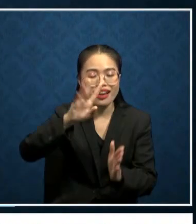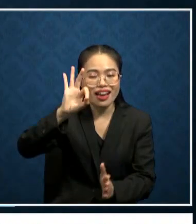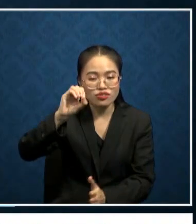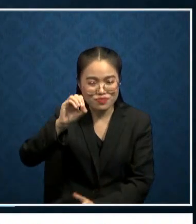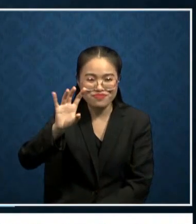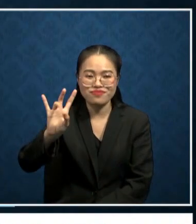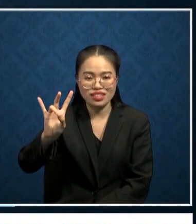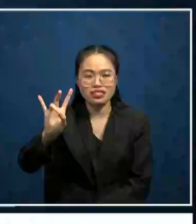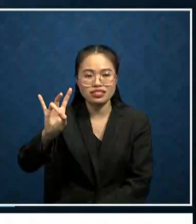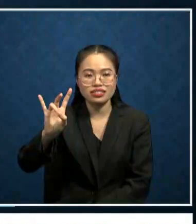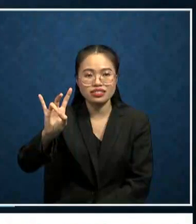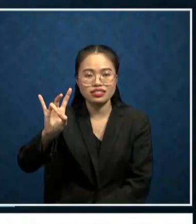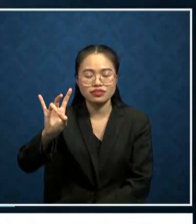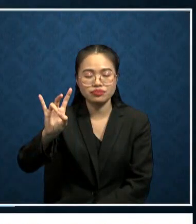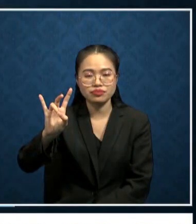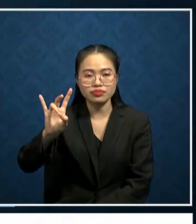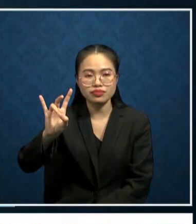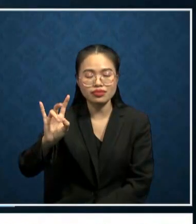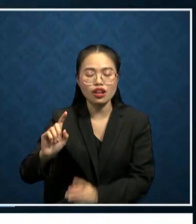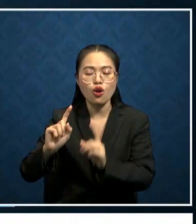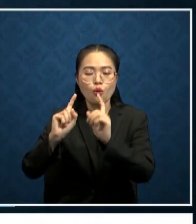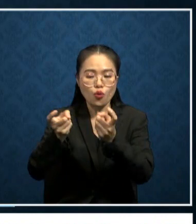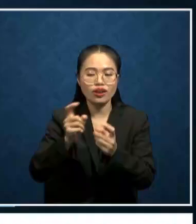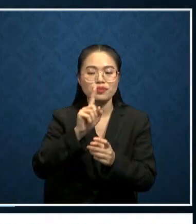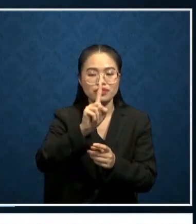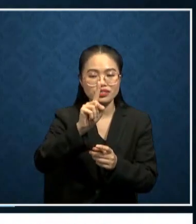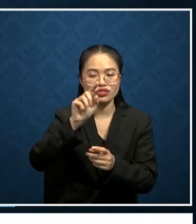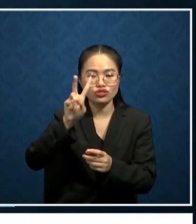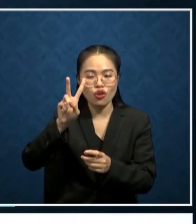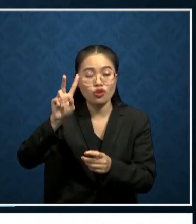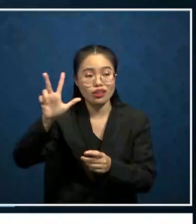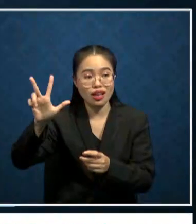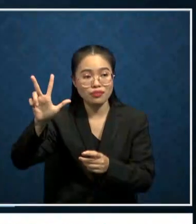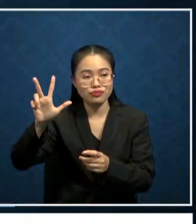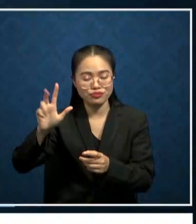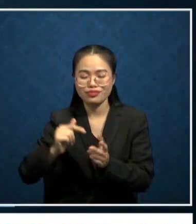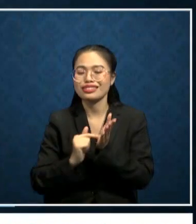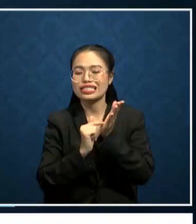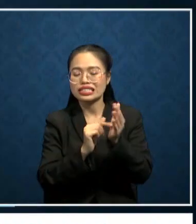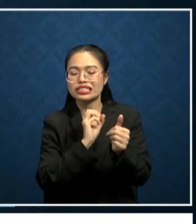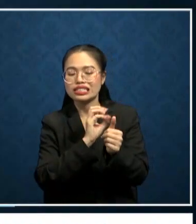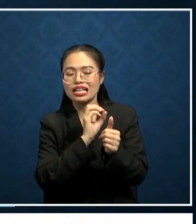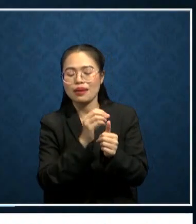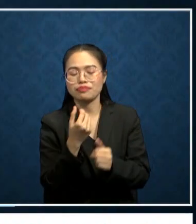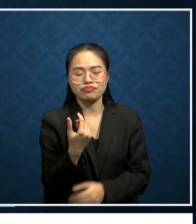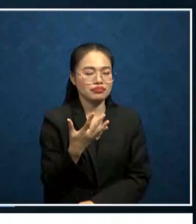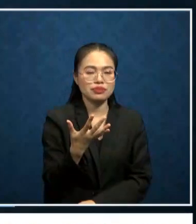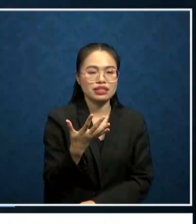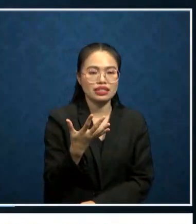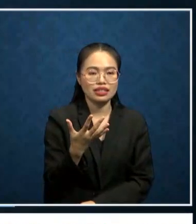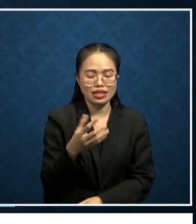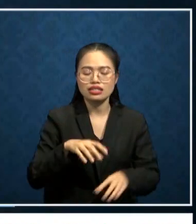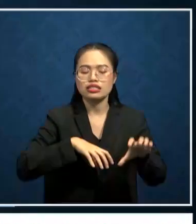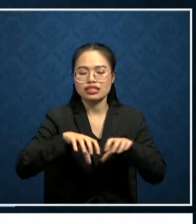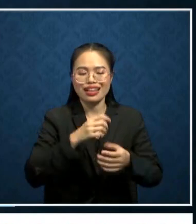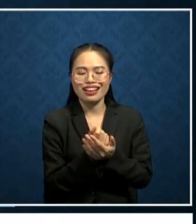ครับเอ่อเมวงเล็บ 1 2 3อะไเอ่อไม่มีข้อสังเกตนะครับผลการดำเนินงานก็ใช้จ่ายเพื่อ